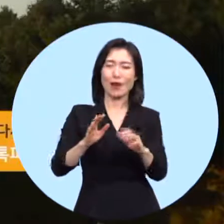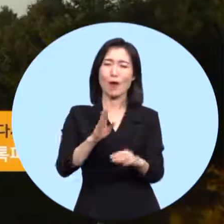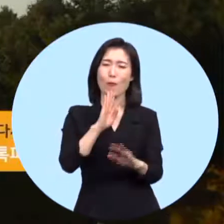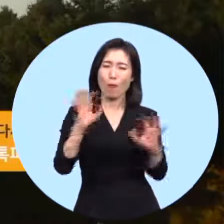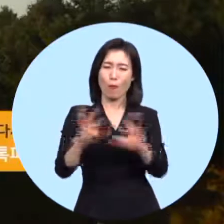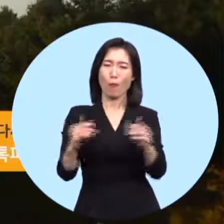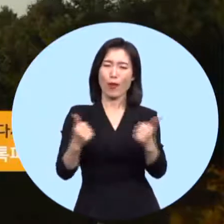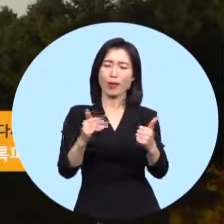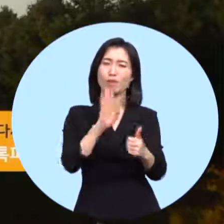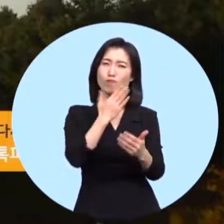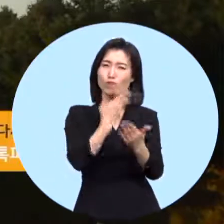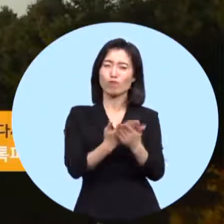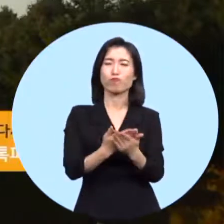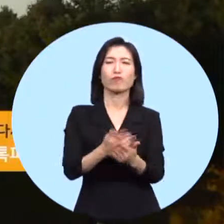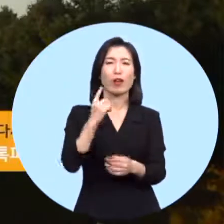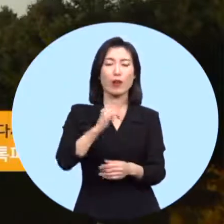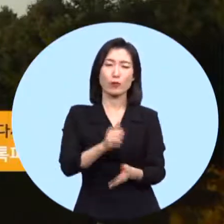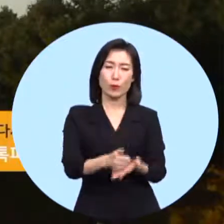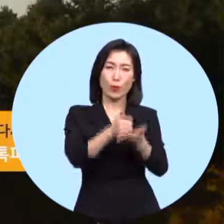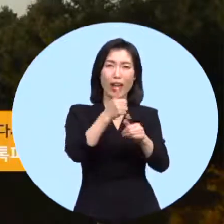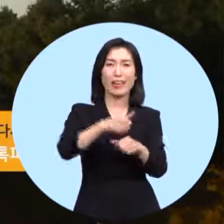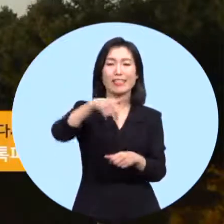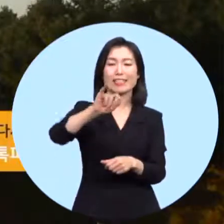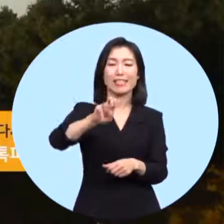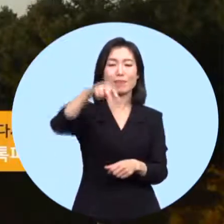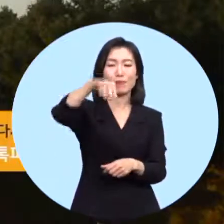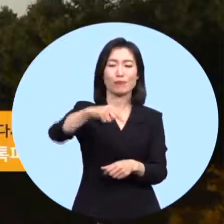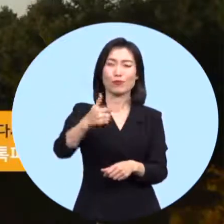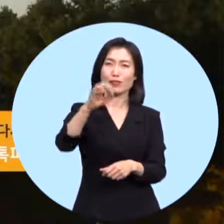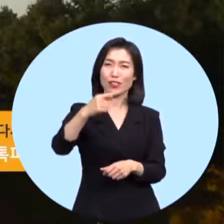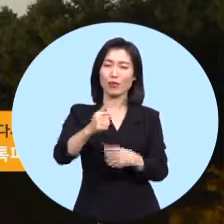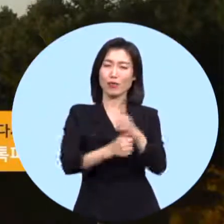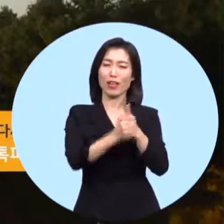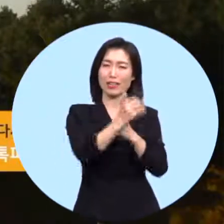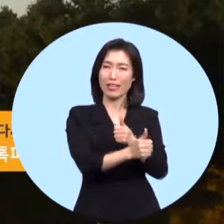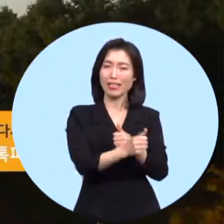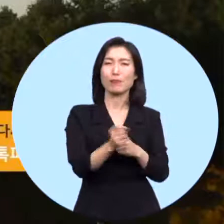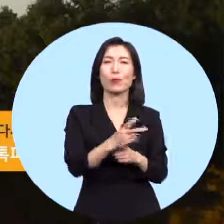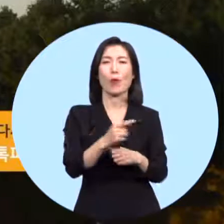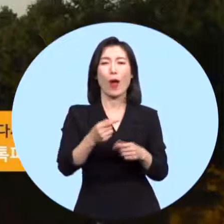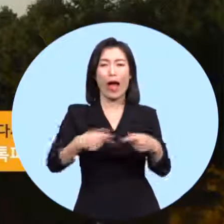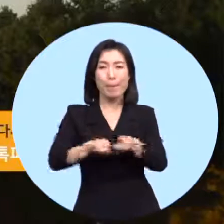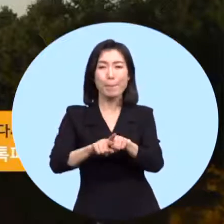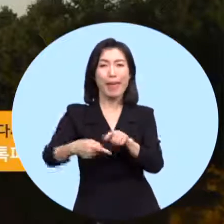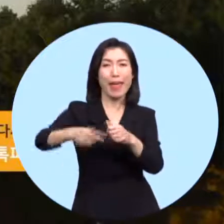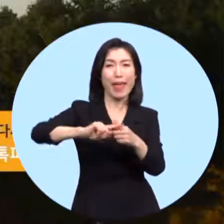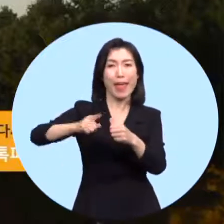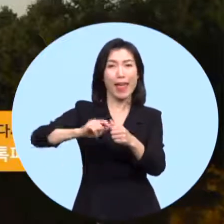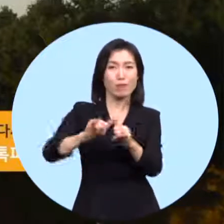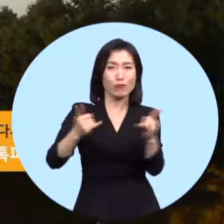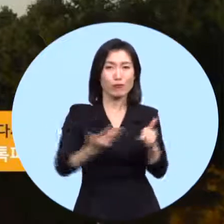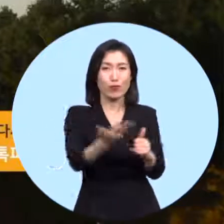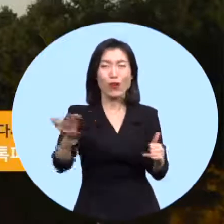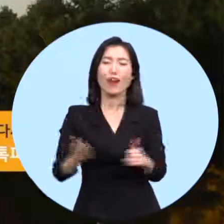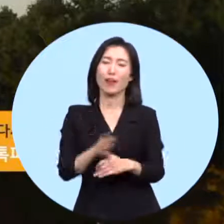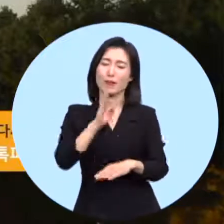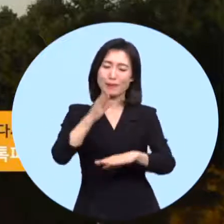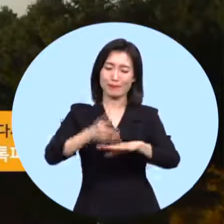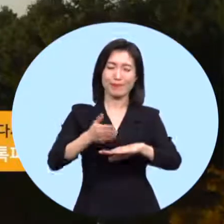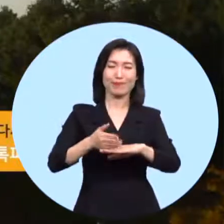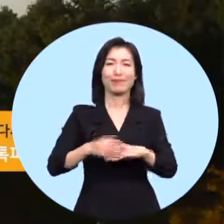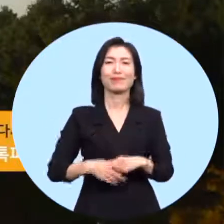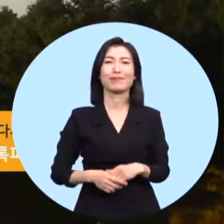뜻깊게 생각합니다. 존경하는 우리 김순훈 위원장님을 비롯해서 함께해 주신 모든 분들께 진심으로